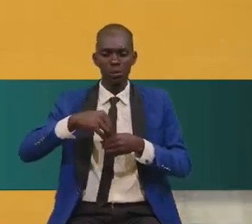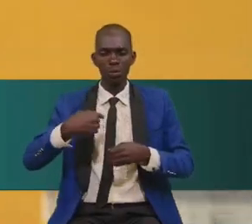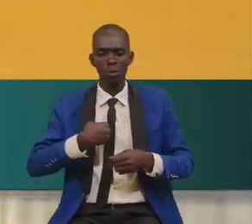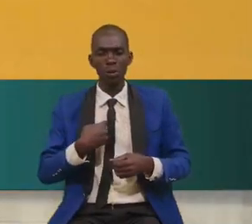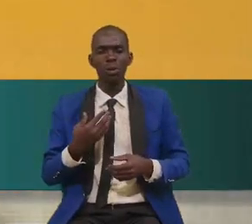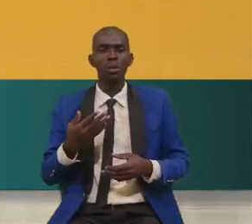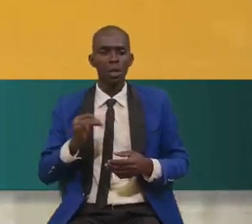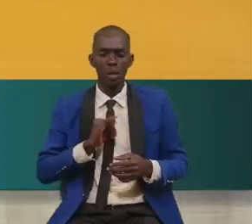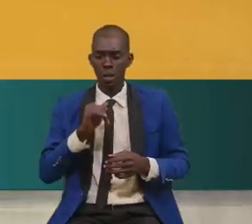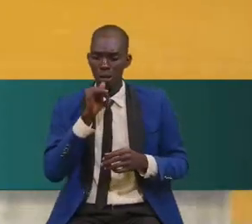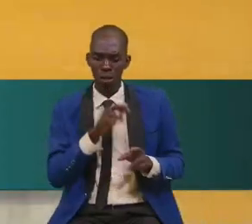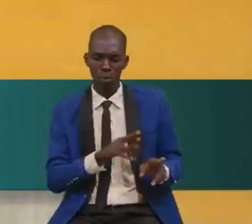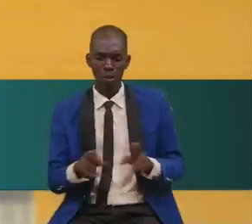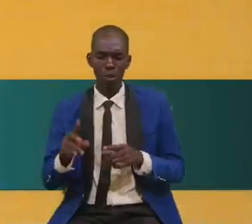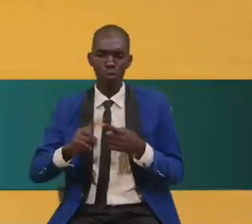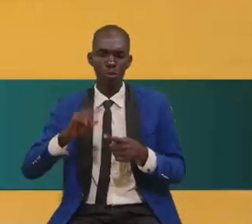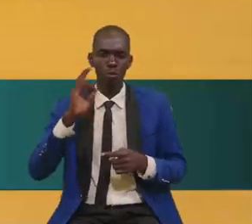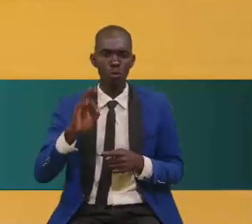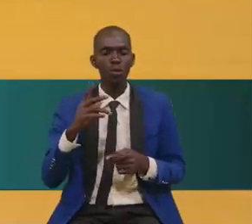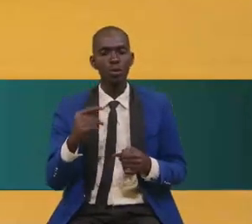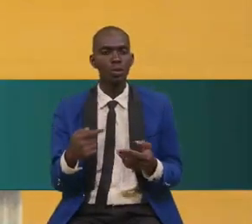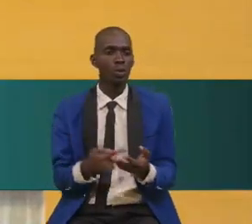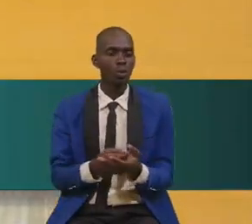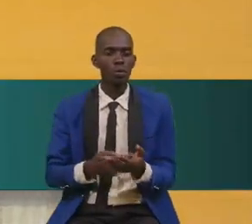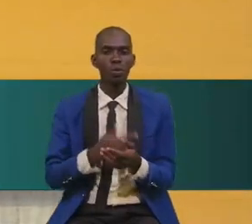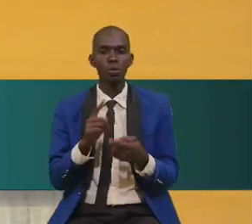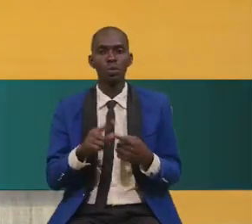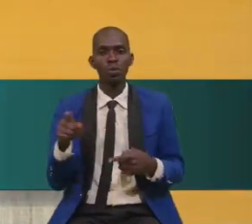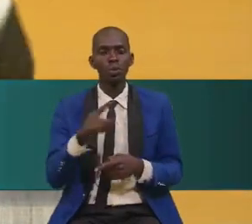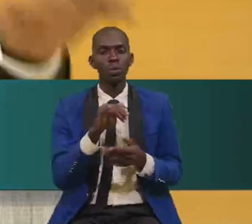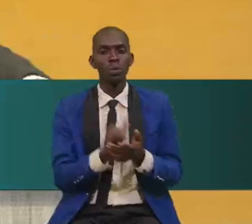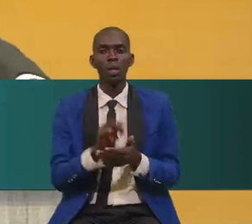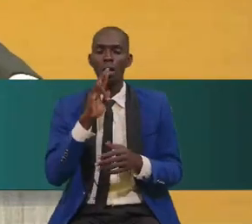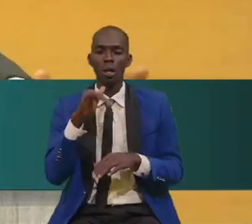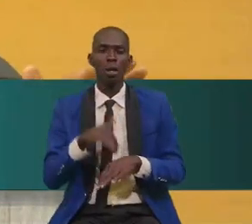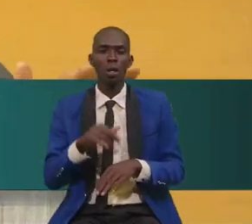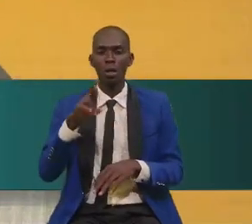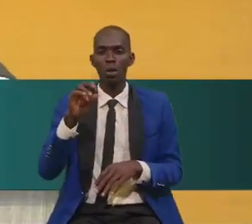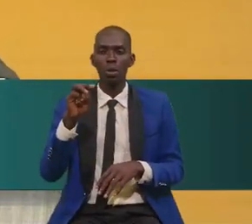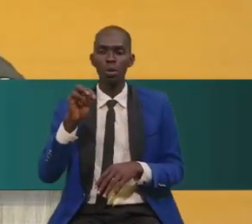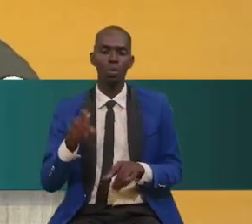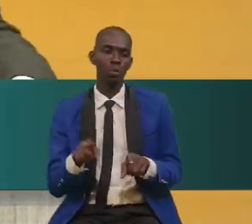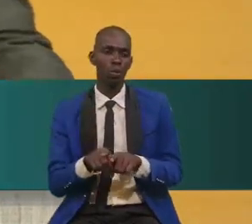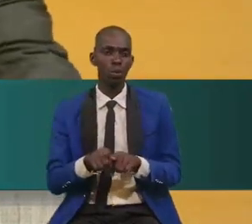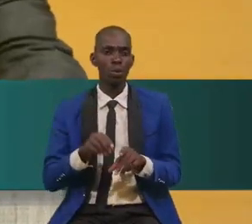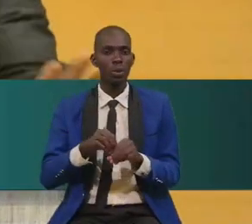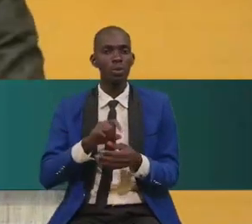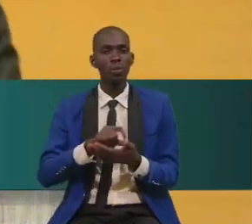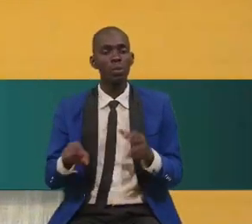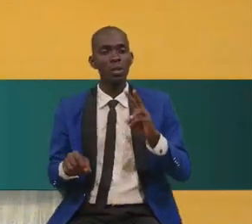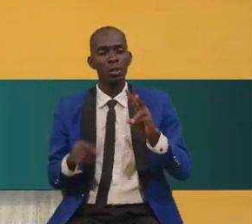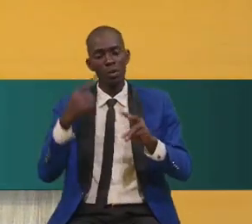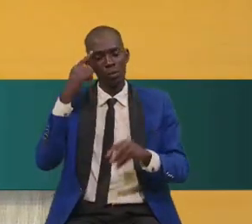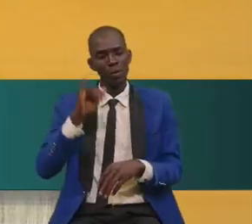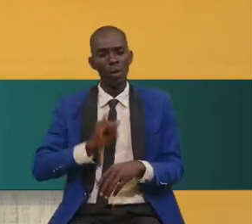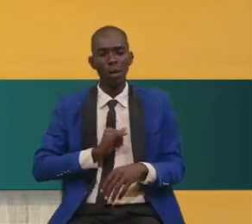j'ai, ainsi j'ai envie de vous annoncer aussi l'évangile, aussi l'évangile à vous qui êtes à Rome. Verset 16. Car